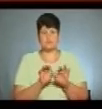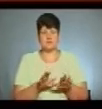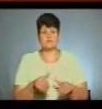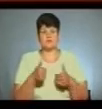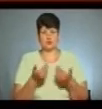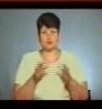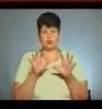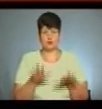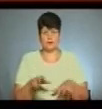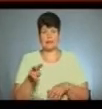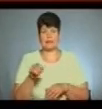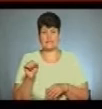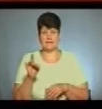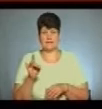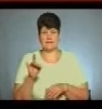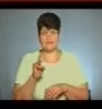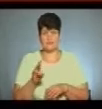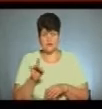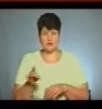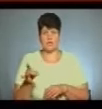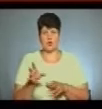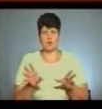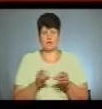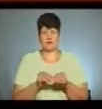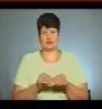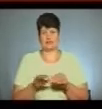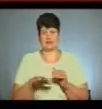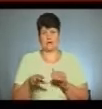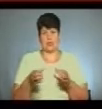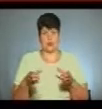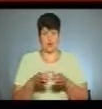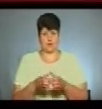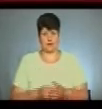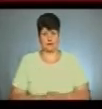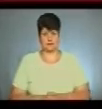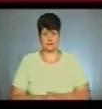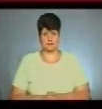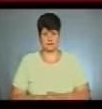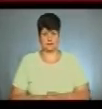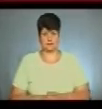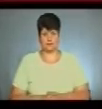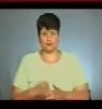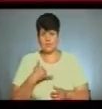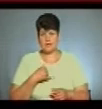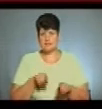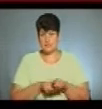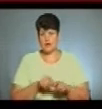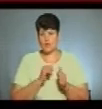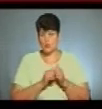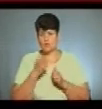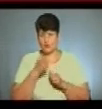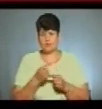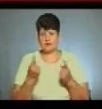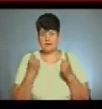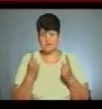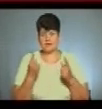голови Лановецької міської об'єднаної територіальної громади Романа Казновецького. У нас це кожного року, в принципі, при температурі великій